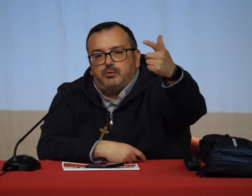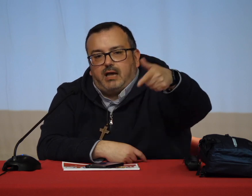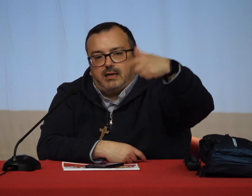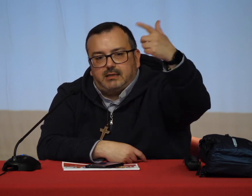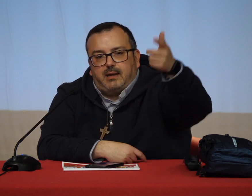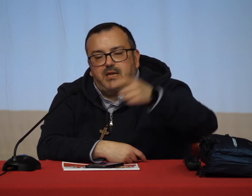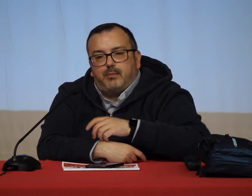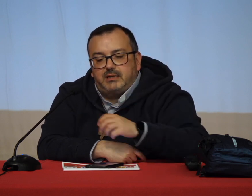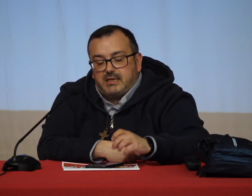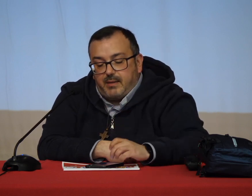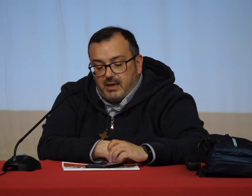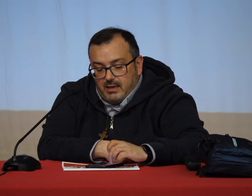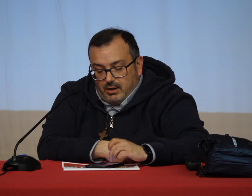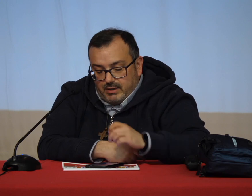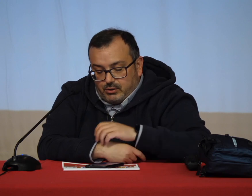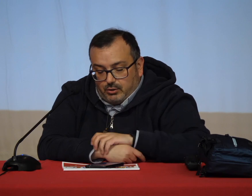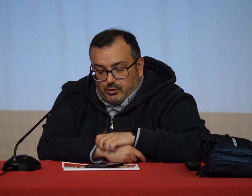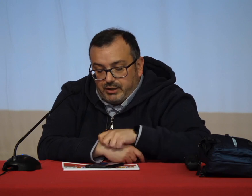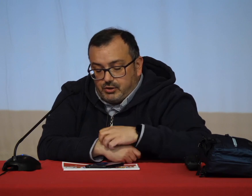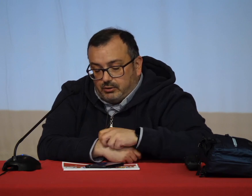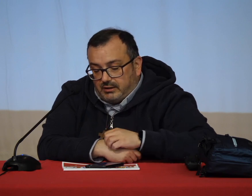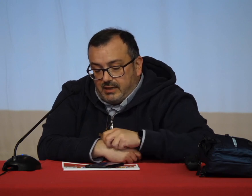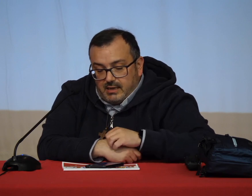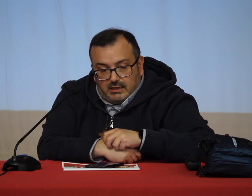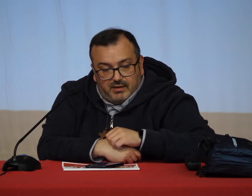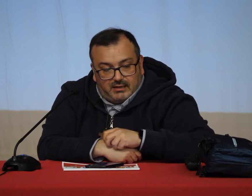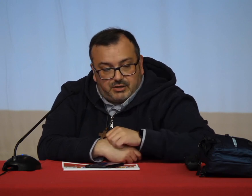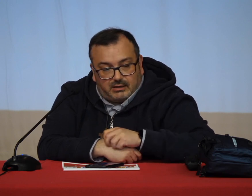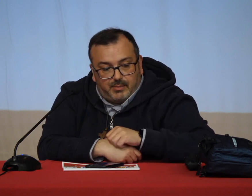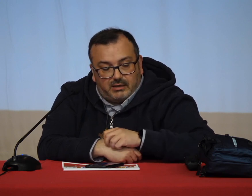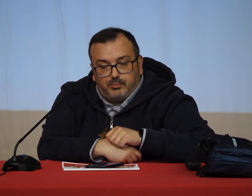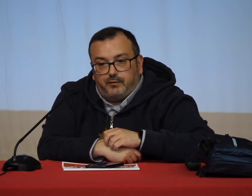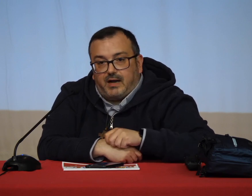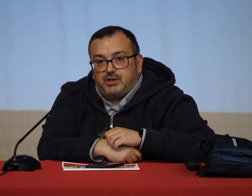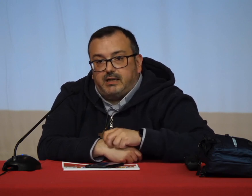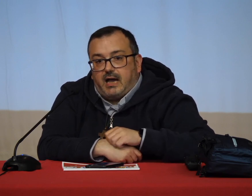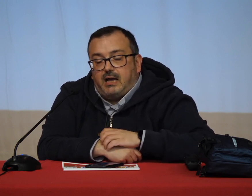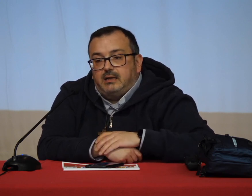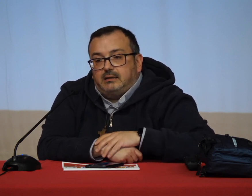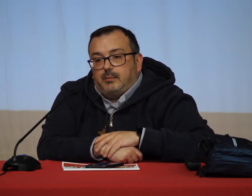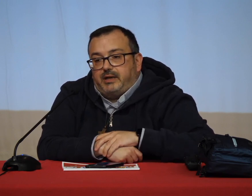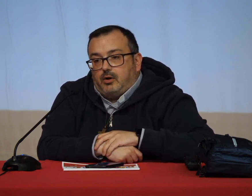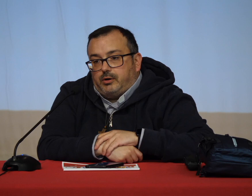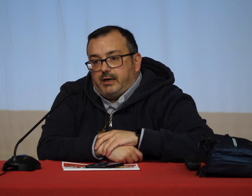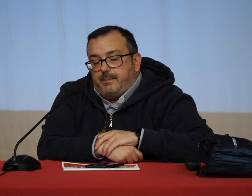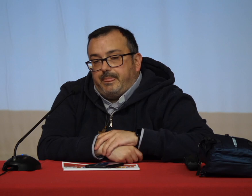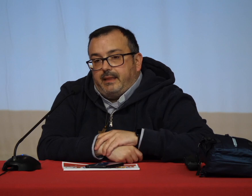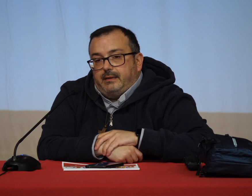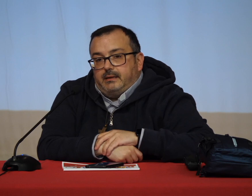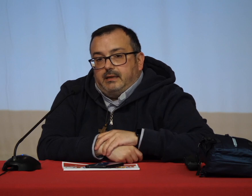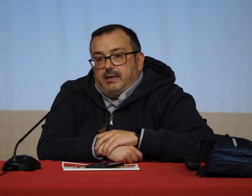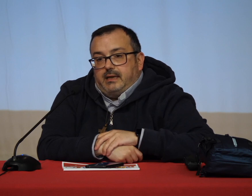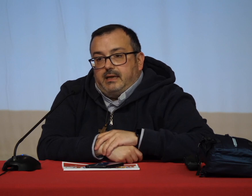facciamo aiutare se camminiamo insieme questo Orizzonte diventa certamente più facile da da